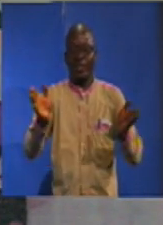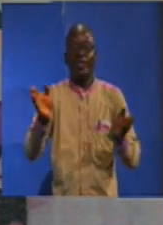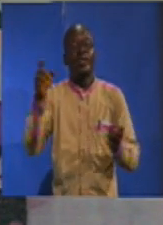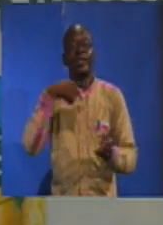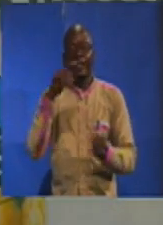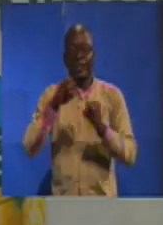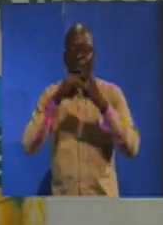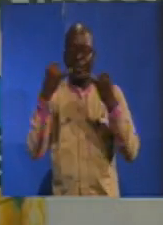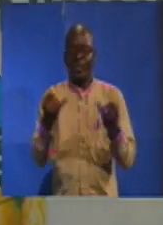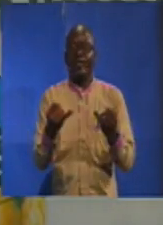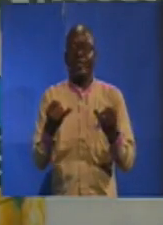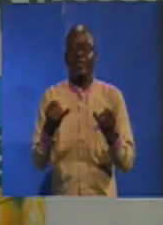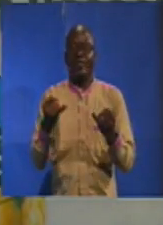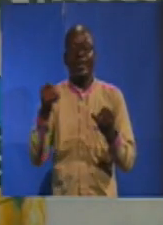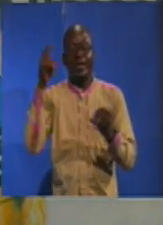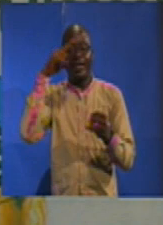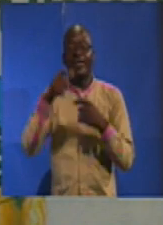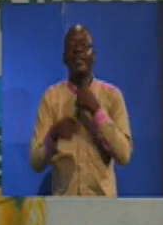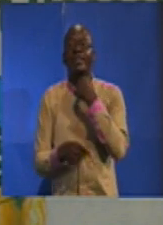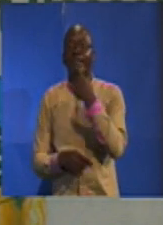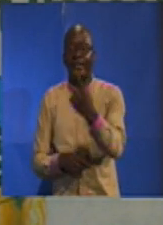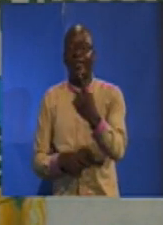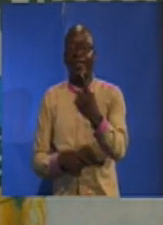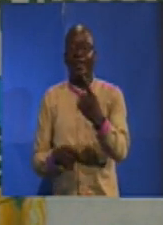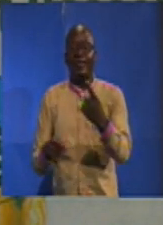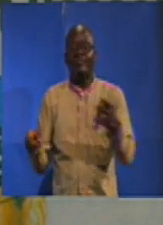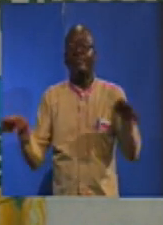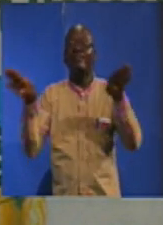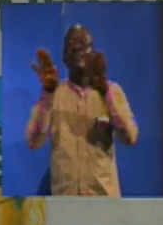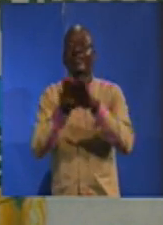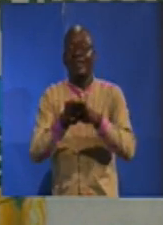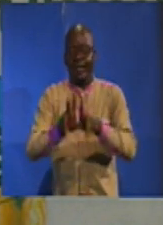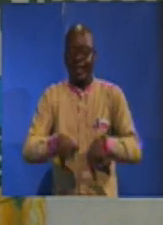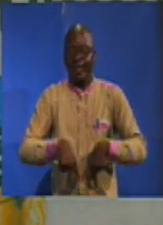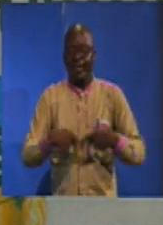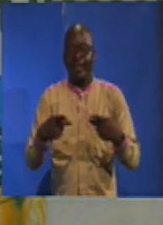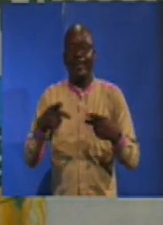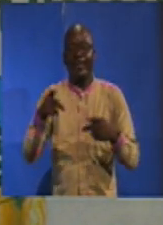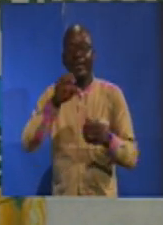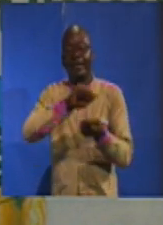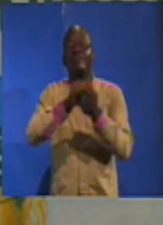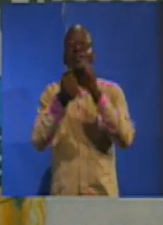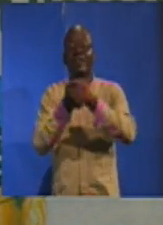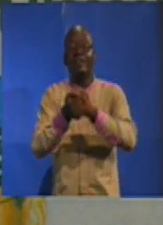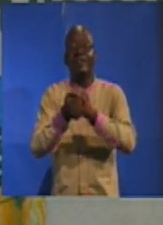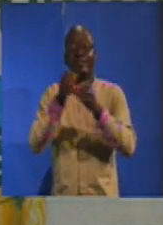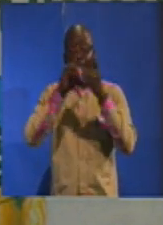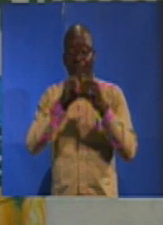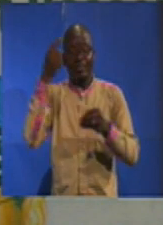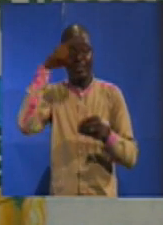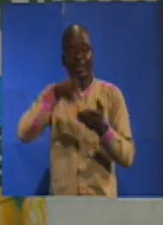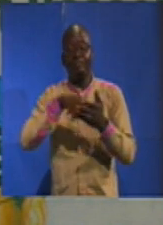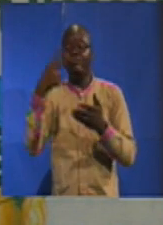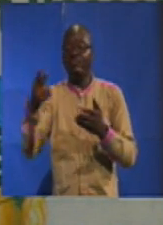l'Observateur, et le quotidien précise « Condamnation à vie et déchéance, destitution du grade de